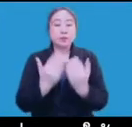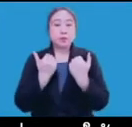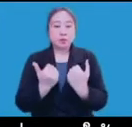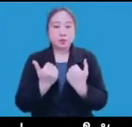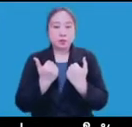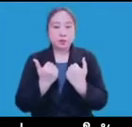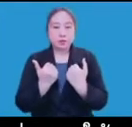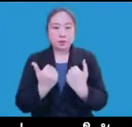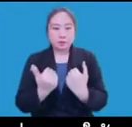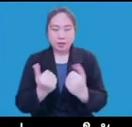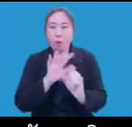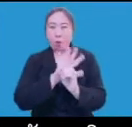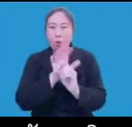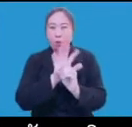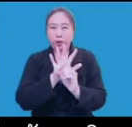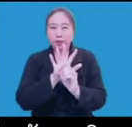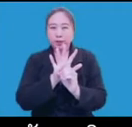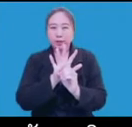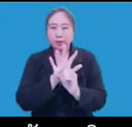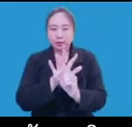ตอนนี้นะคะสถานการณ์โควิดเนี่ย